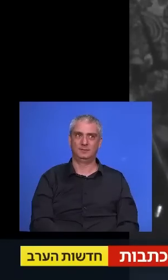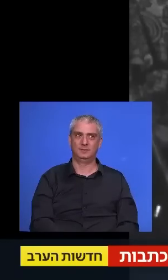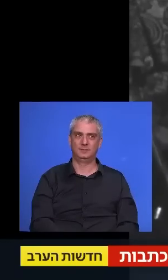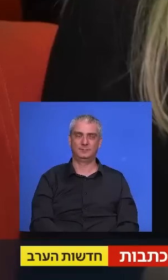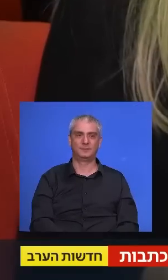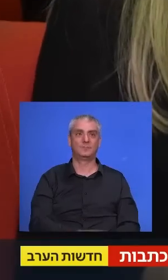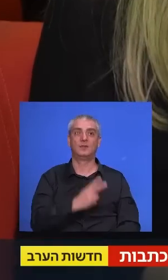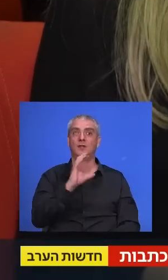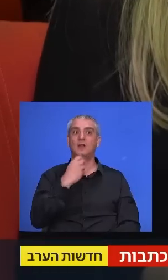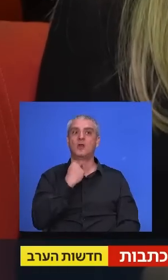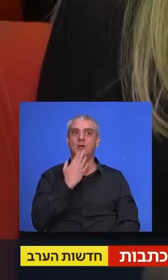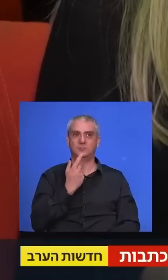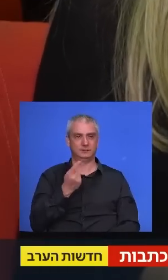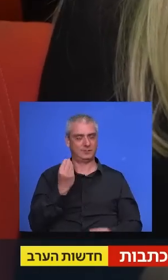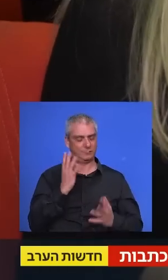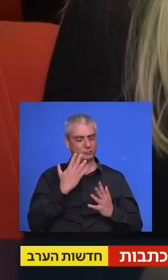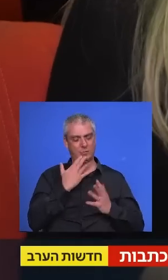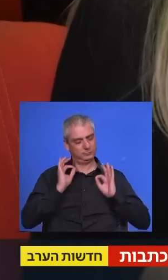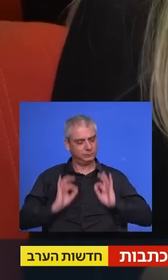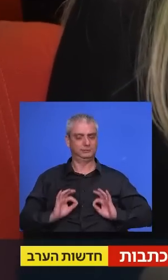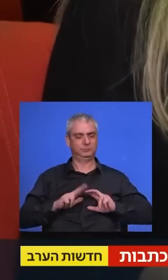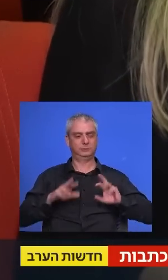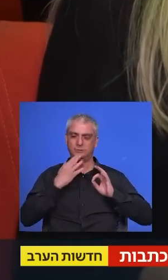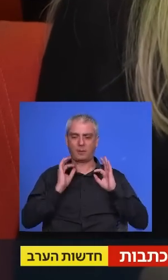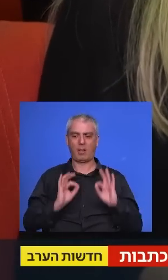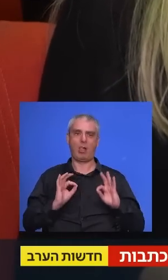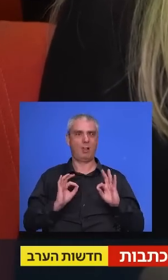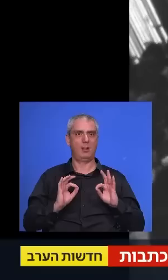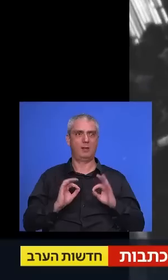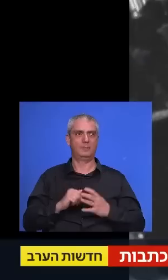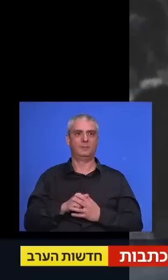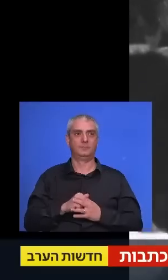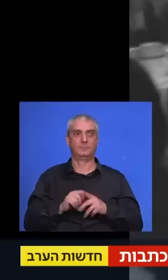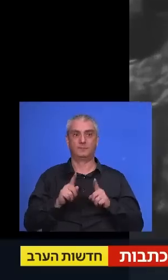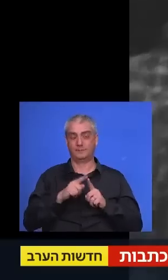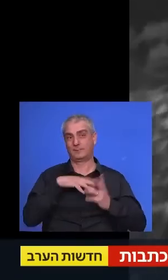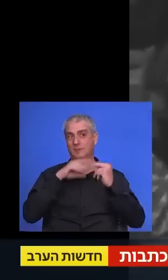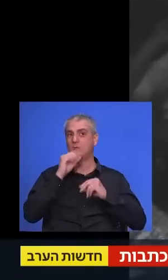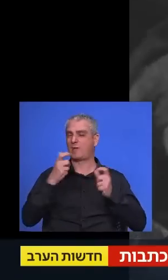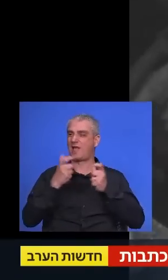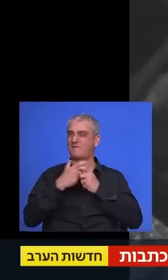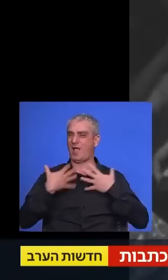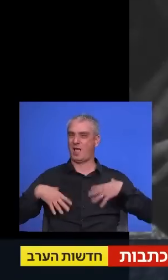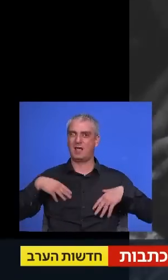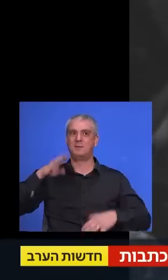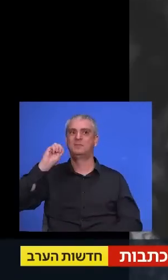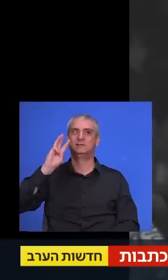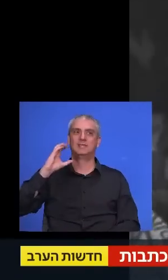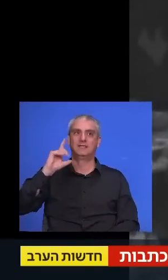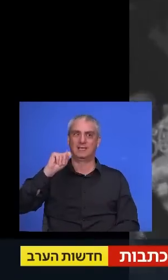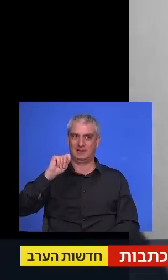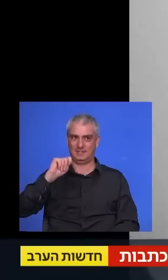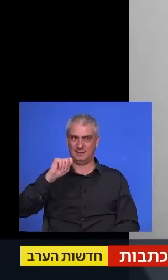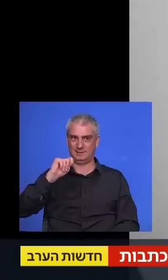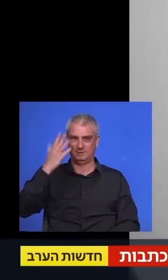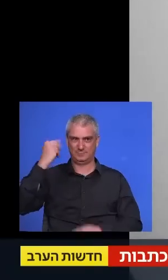וכל ישראל אמרו, זה צריך להיות משהו ארץ ישראלי, ואז דיברו עם מסקית,